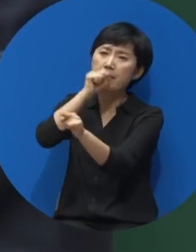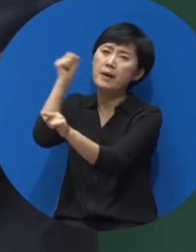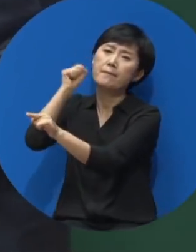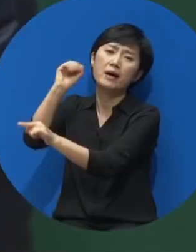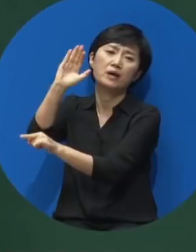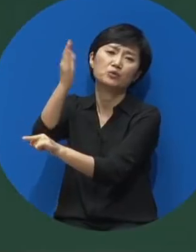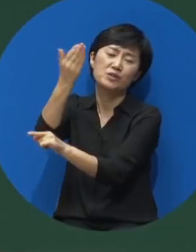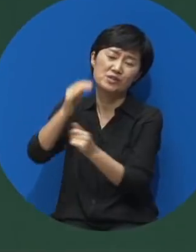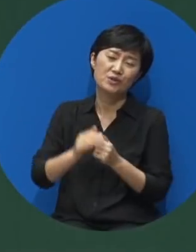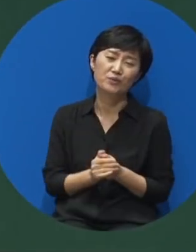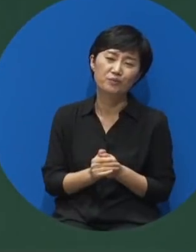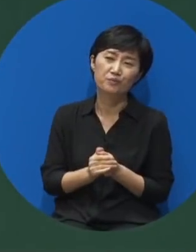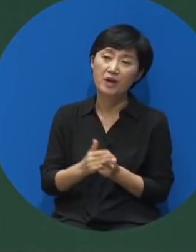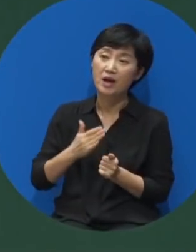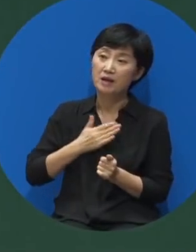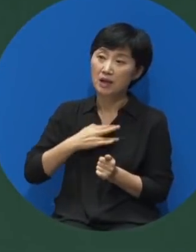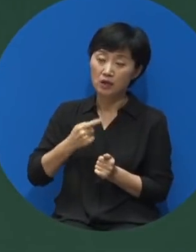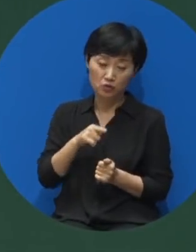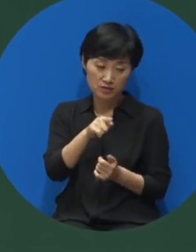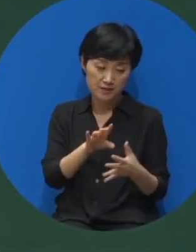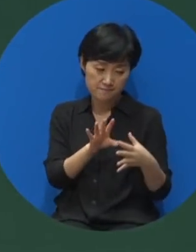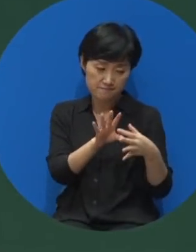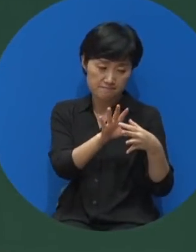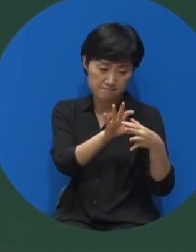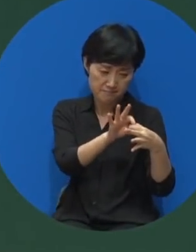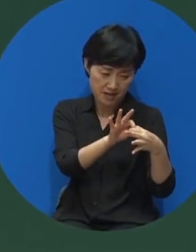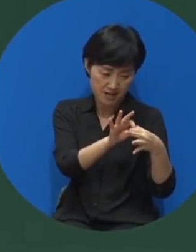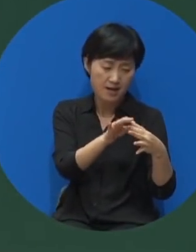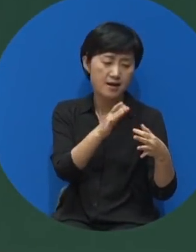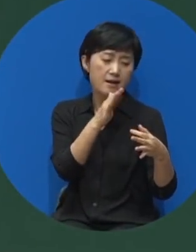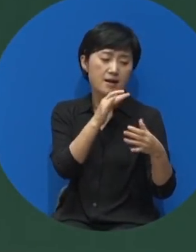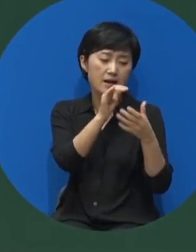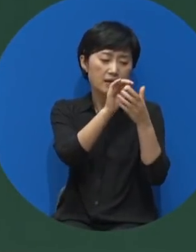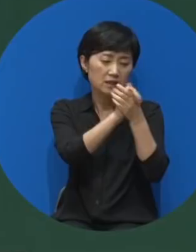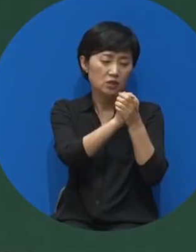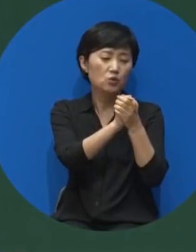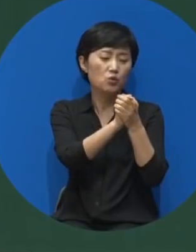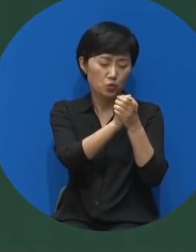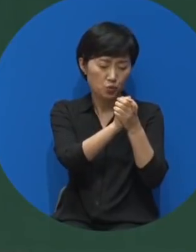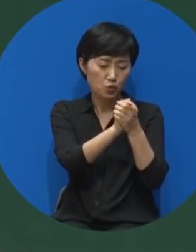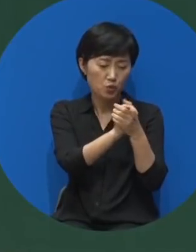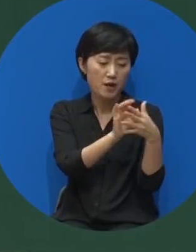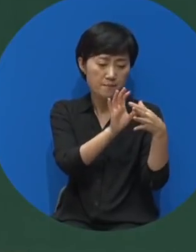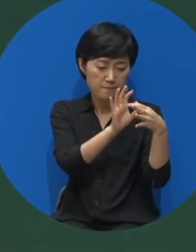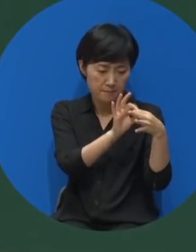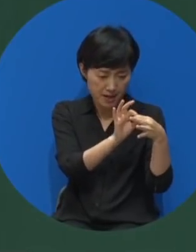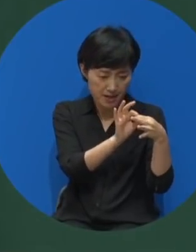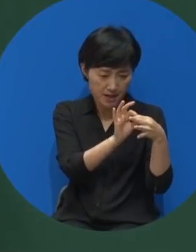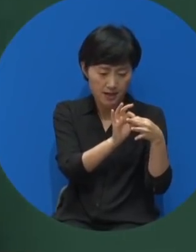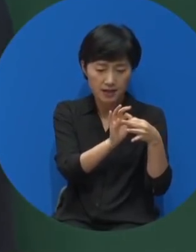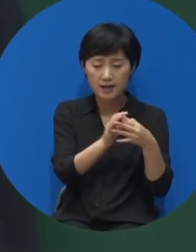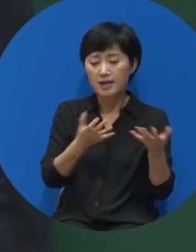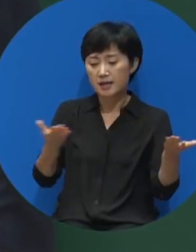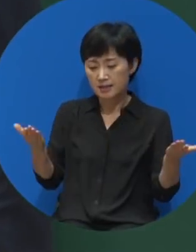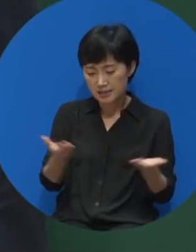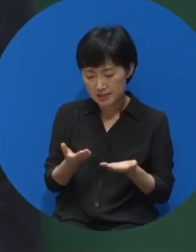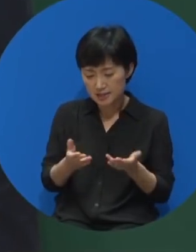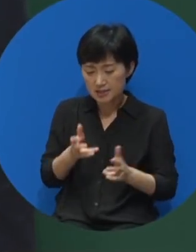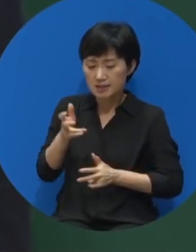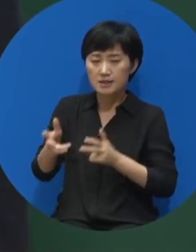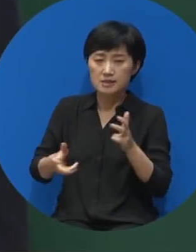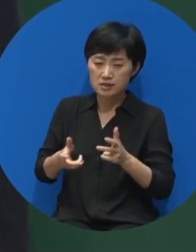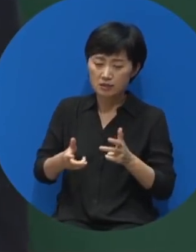亚伯拉罕只是住在这里面，但是一切自然跟上。 여러분 이 속에서 이제 사업도 하고 장사도 하고 일도 하면 모든 것이 다 따라옵니다.